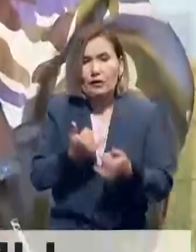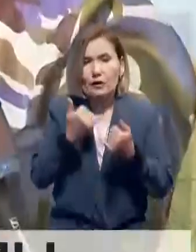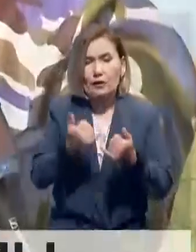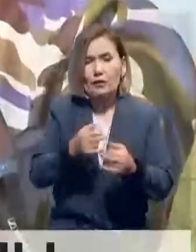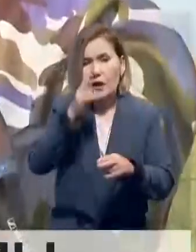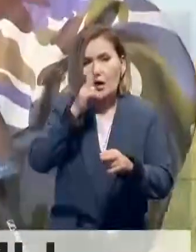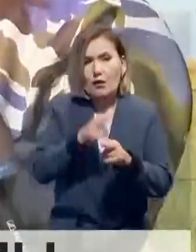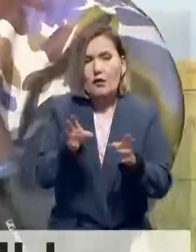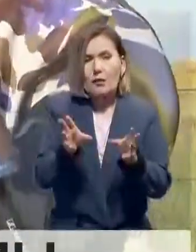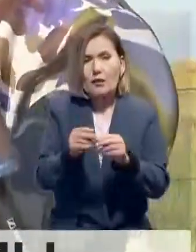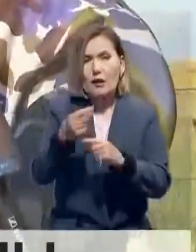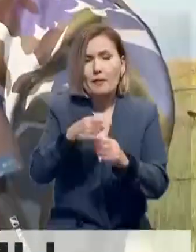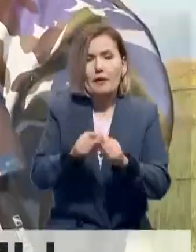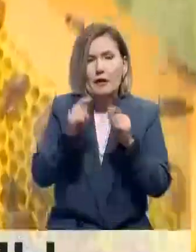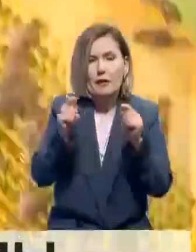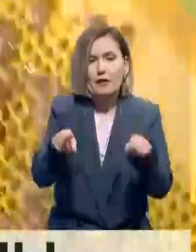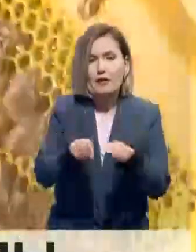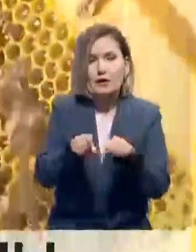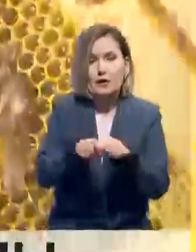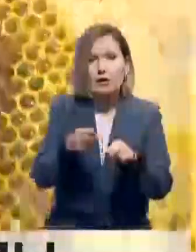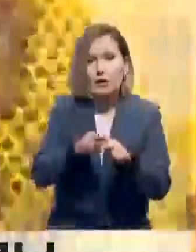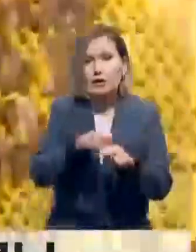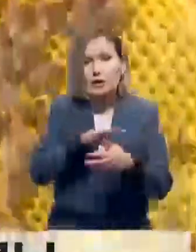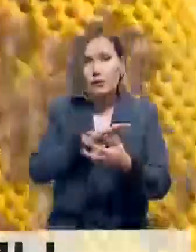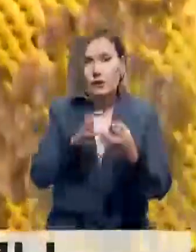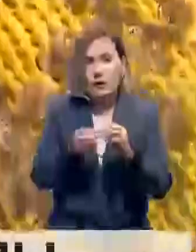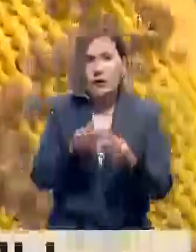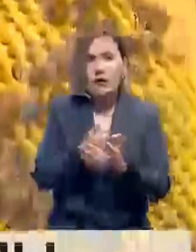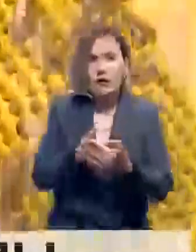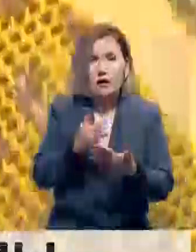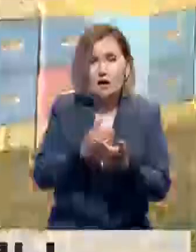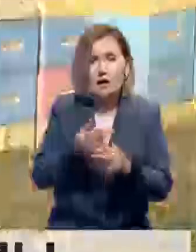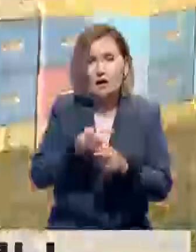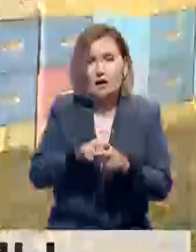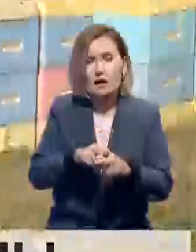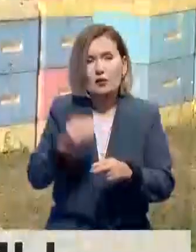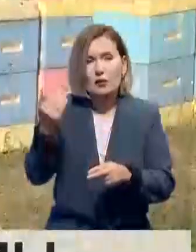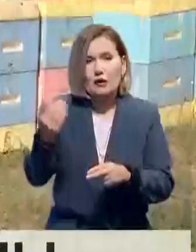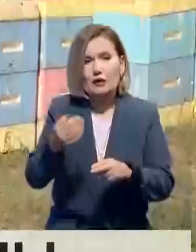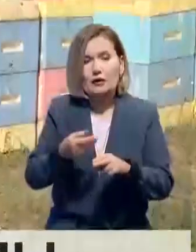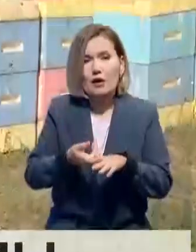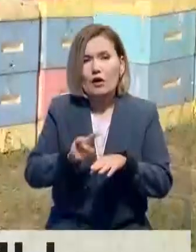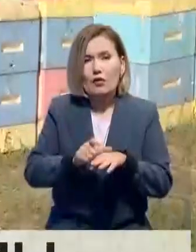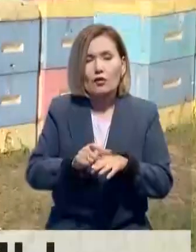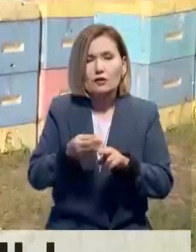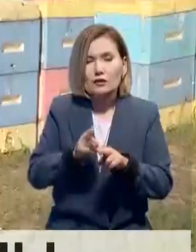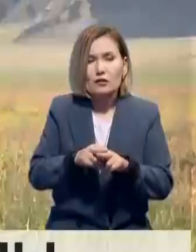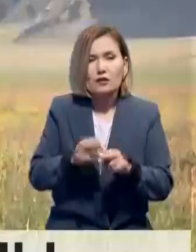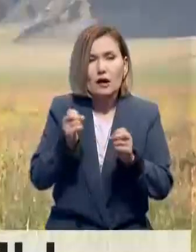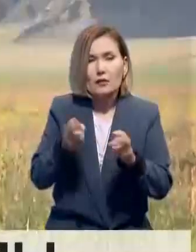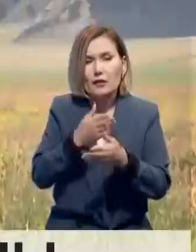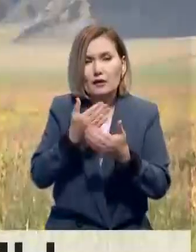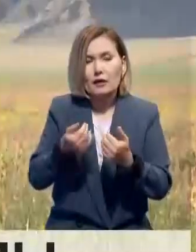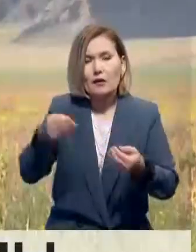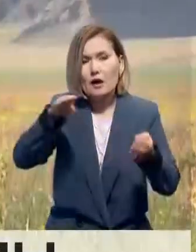бауыры Тұрғанбекпен бірге Карпатка бал арасын асырайды. Бұл аралар өз бетінше ешкімді шақпайтын жәндік. Таулы өңірде өмір